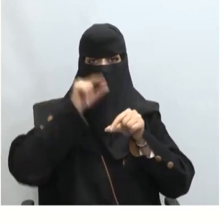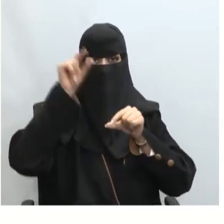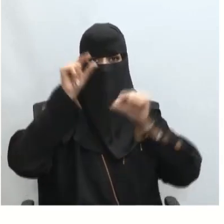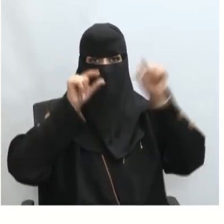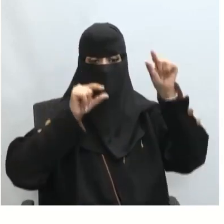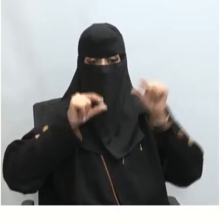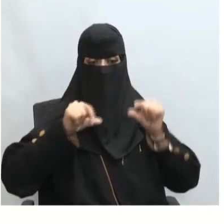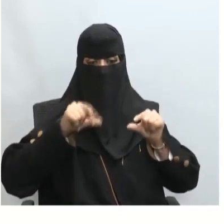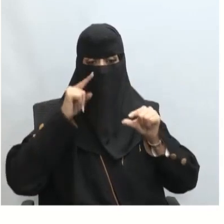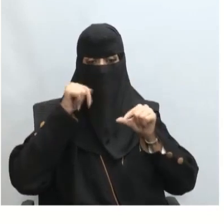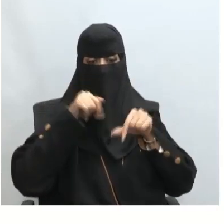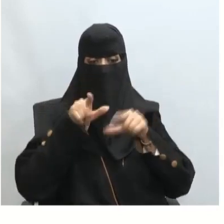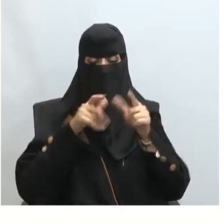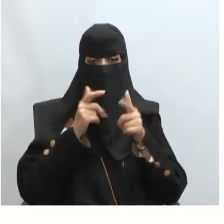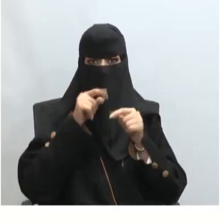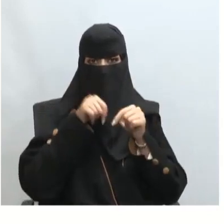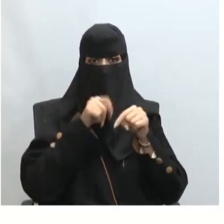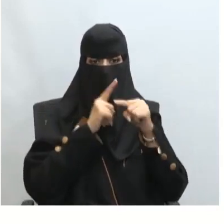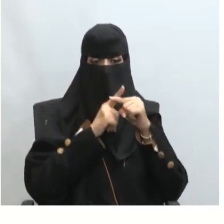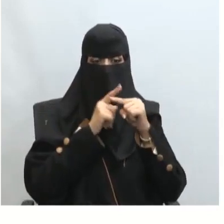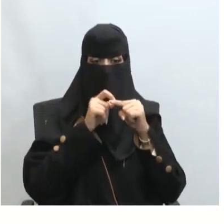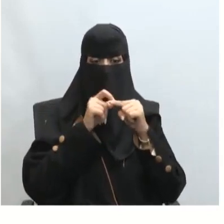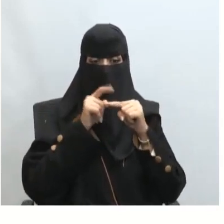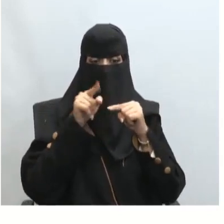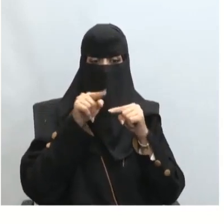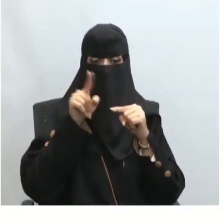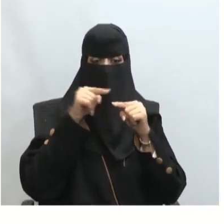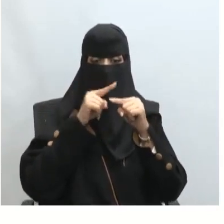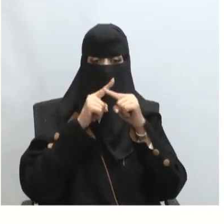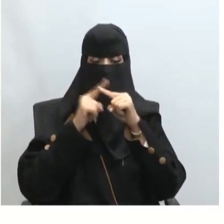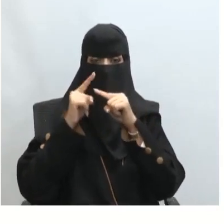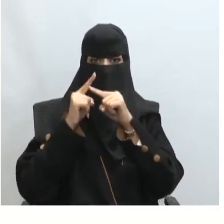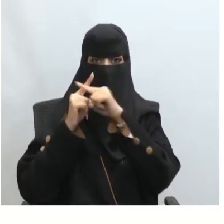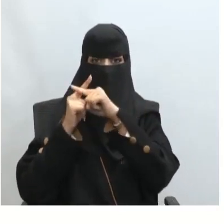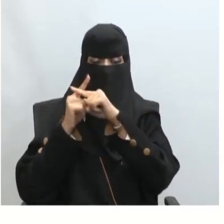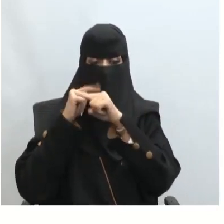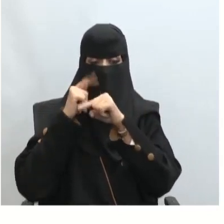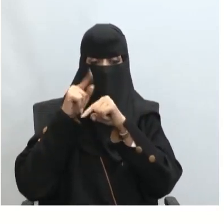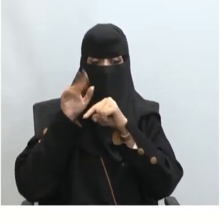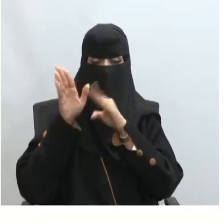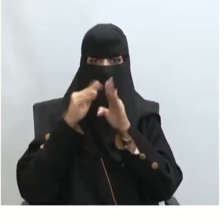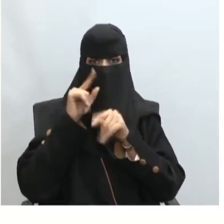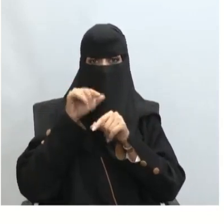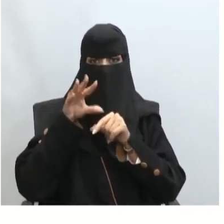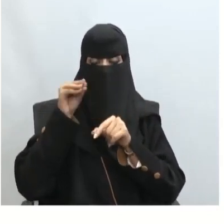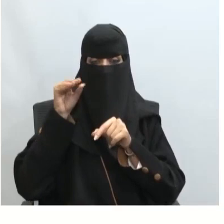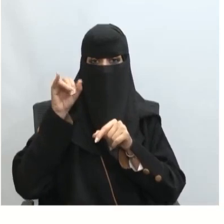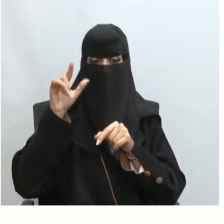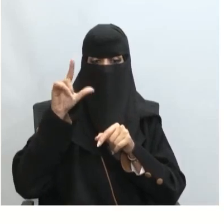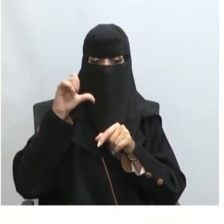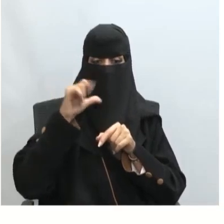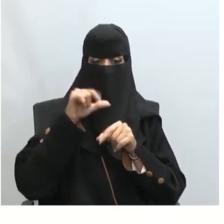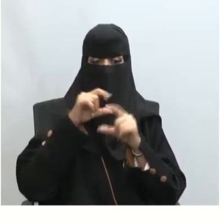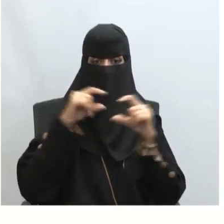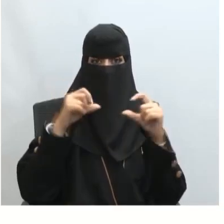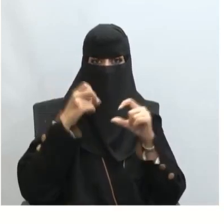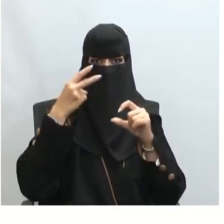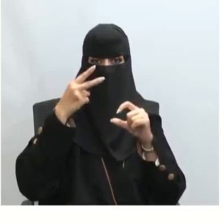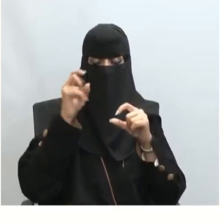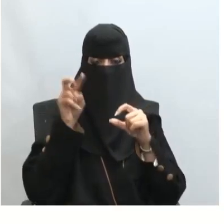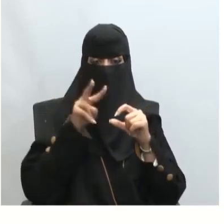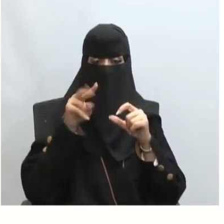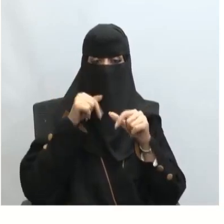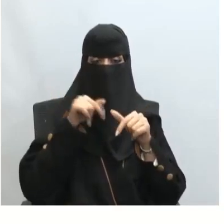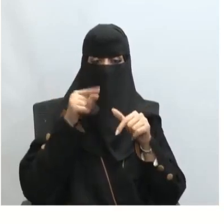لاحظ xx اذا لدي هالوجين لدي رابطه ثنائيه